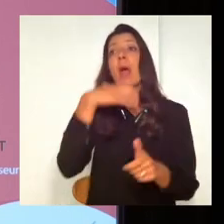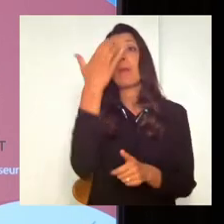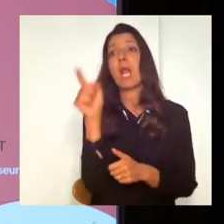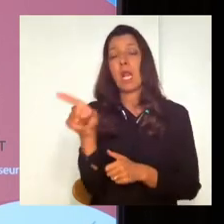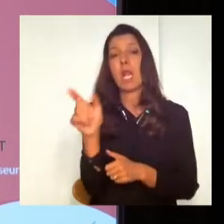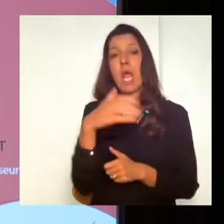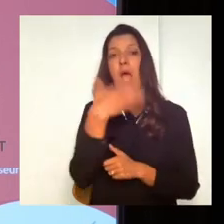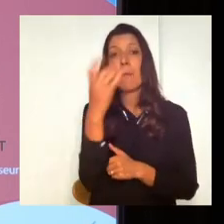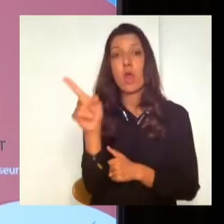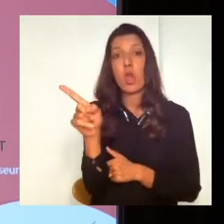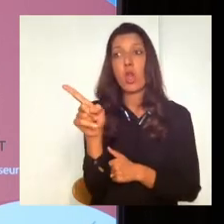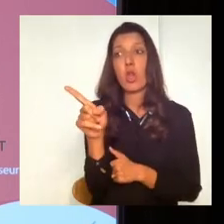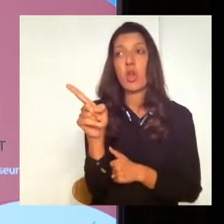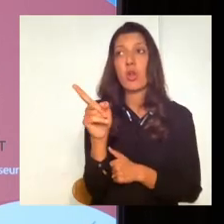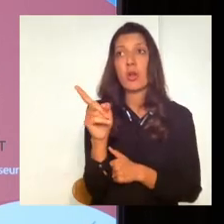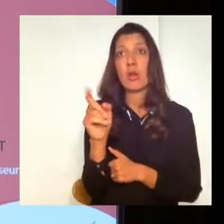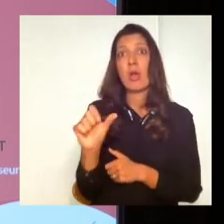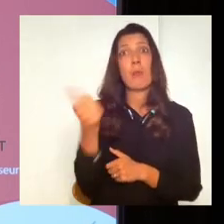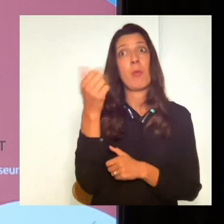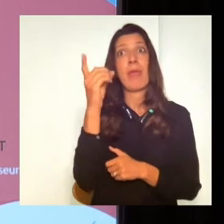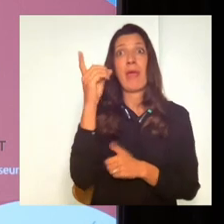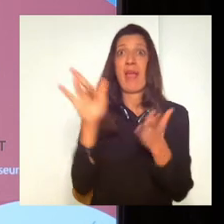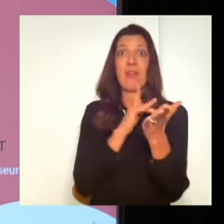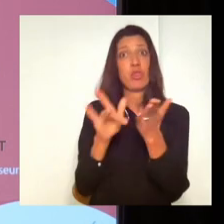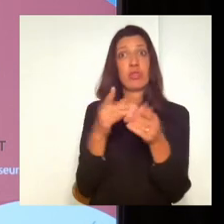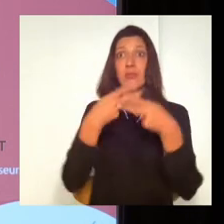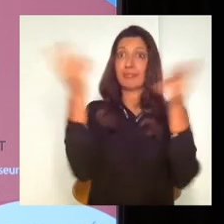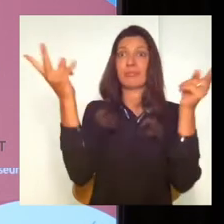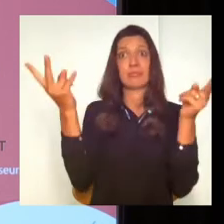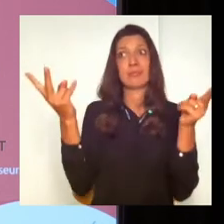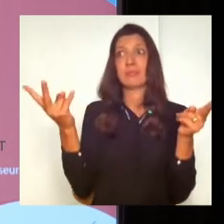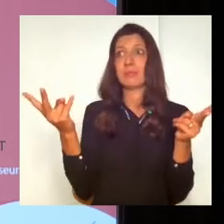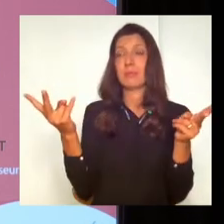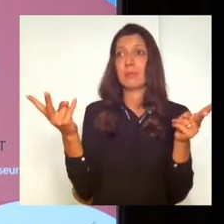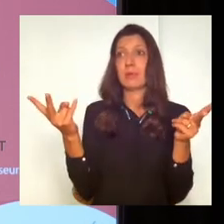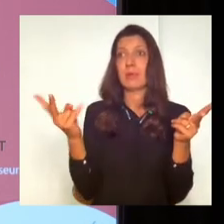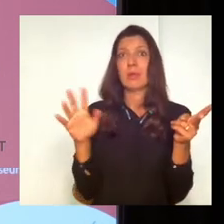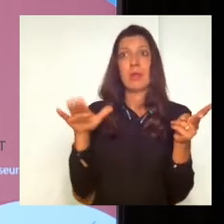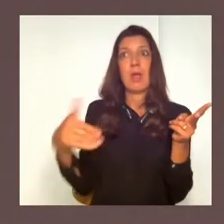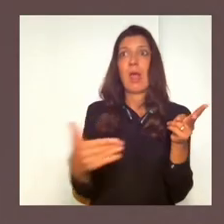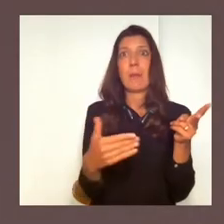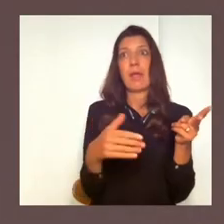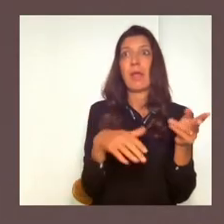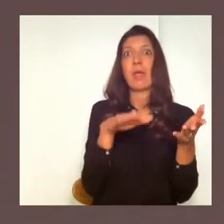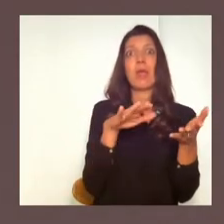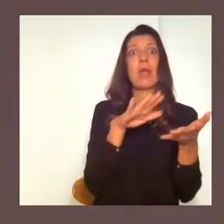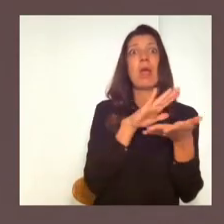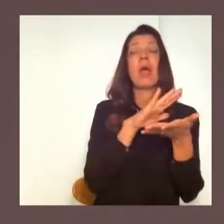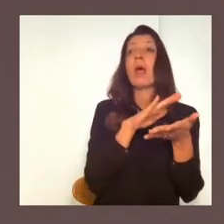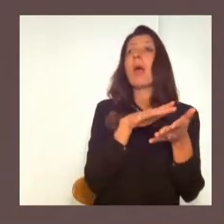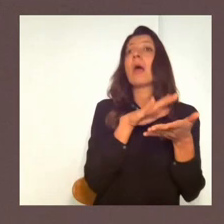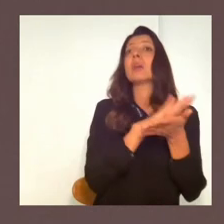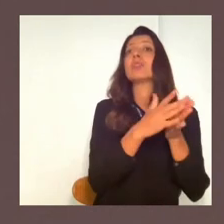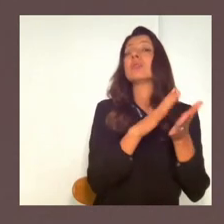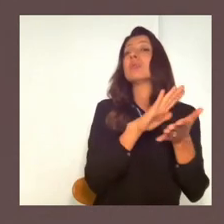qu'Apple, à quand ils ont sorti leur premier iPhone, ils ont eu un procès énorme par la Société des personnes aveugles